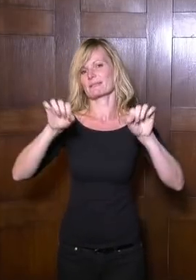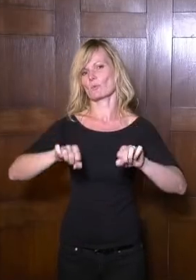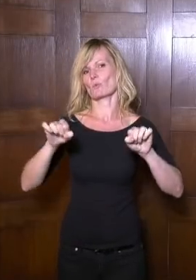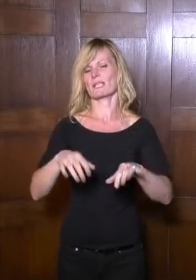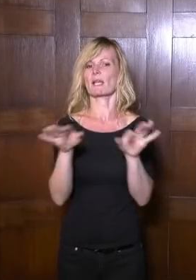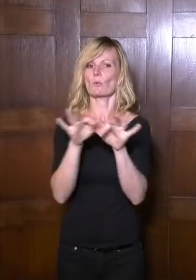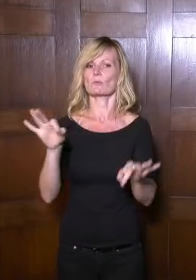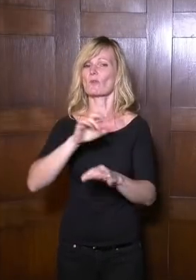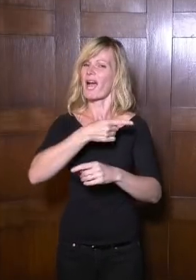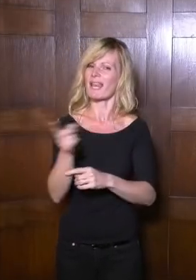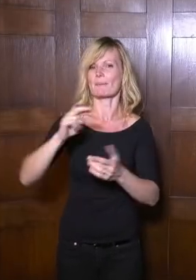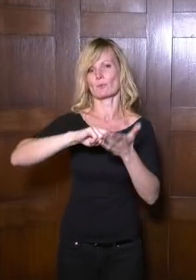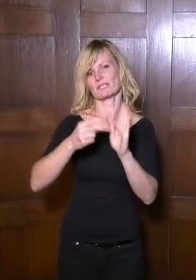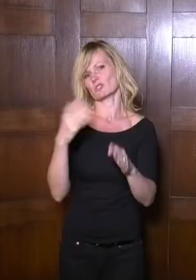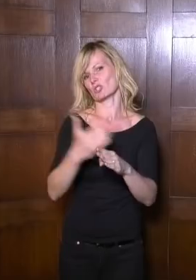finden.